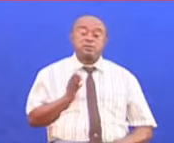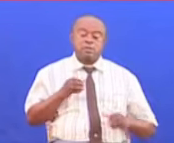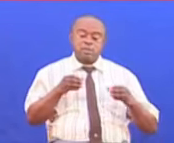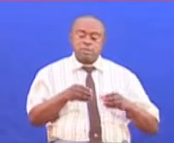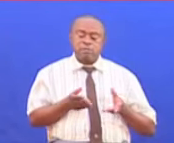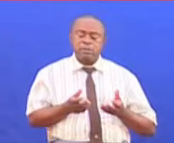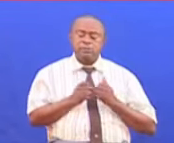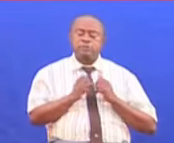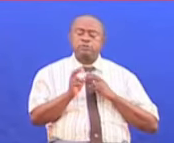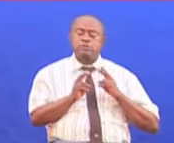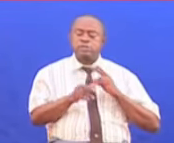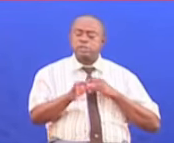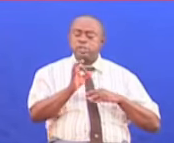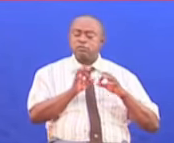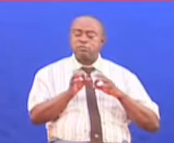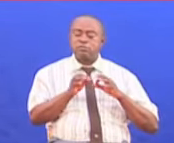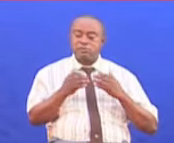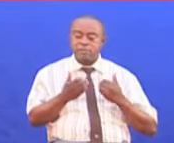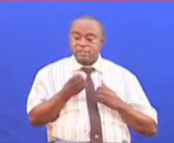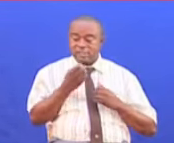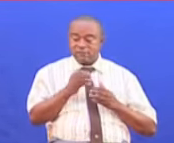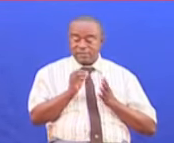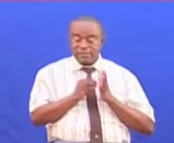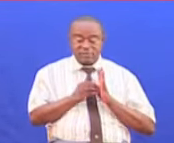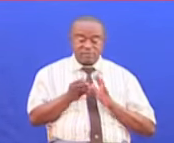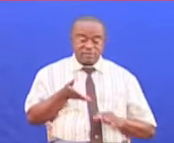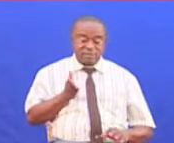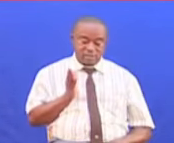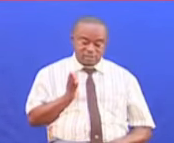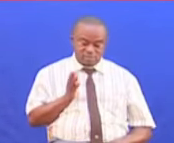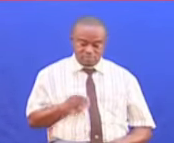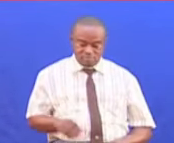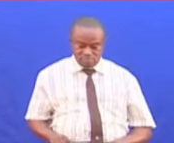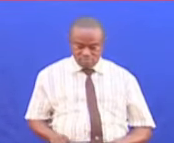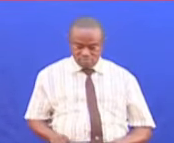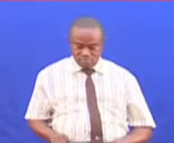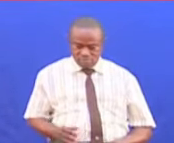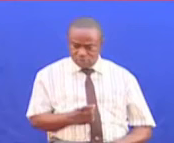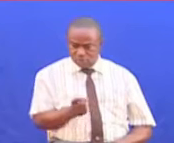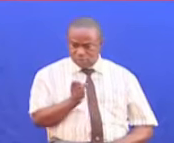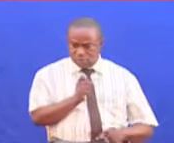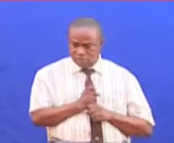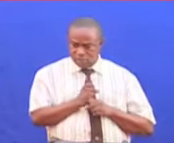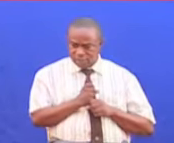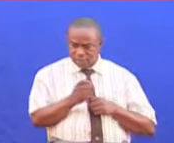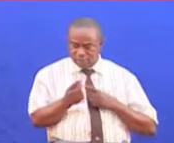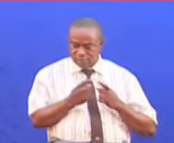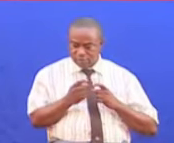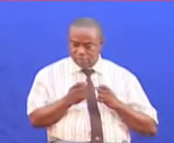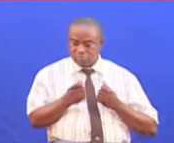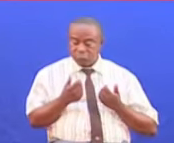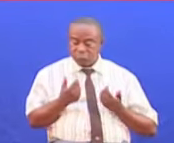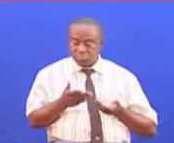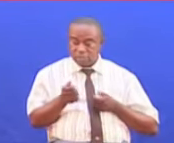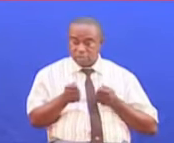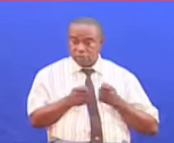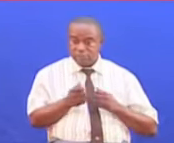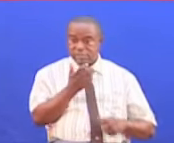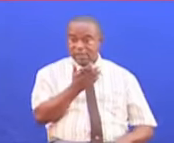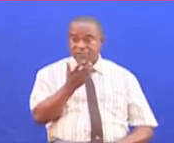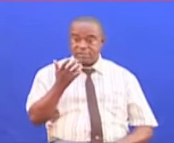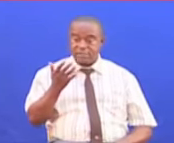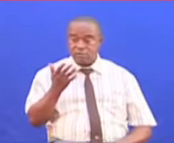matumbo Ya hesu za serik ziz kagul na kuf mahj na wug enzi wa halm masau 55%